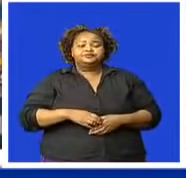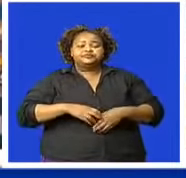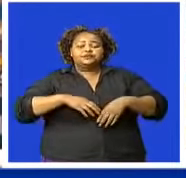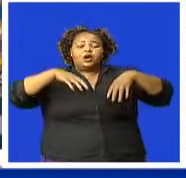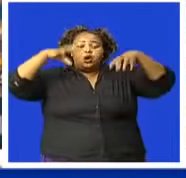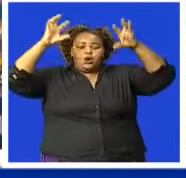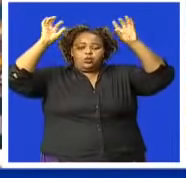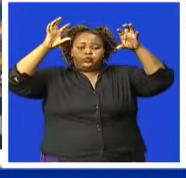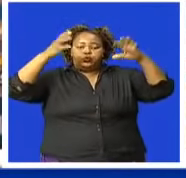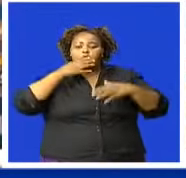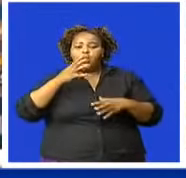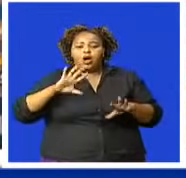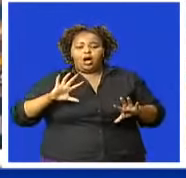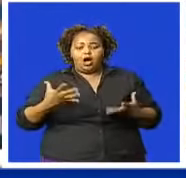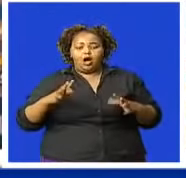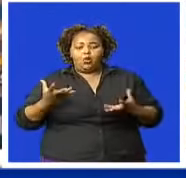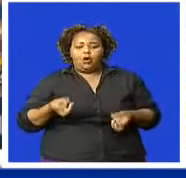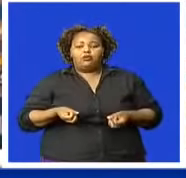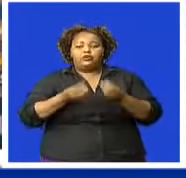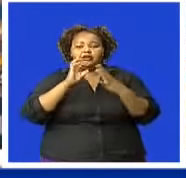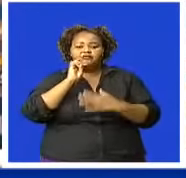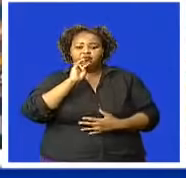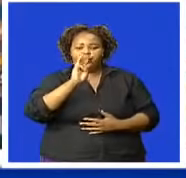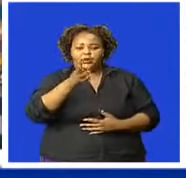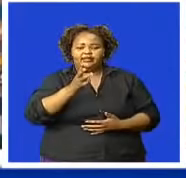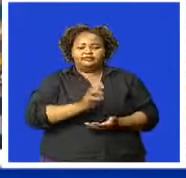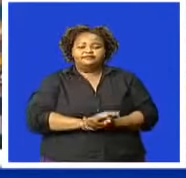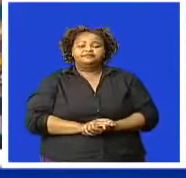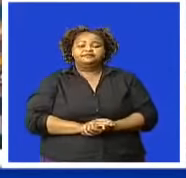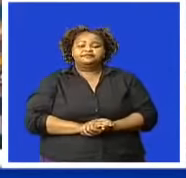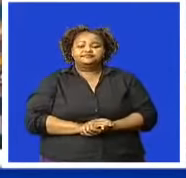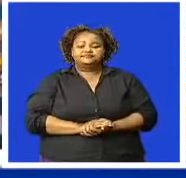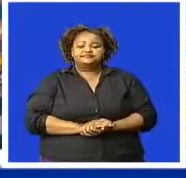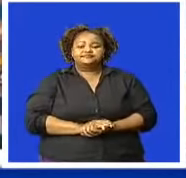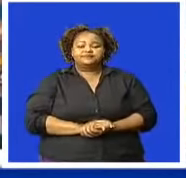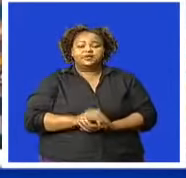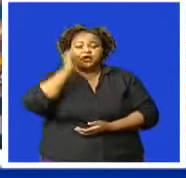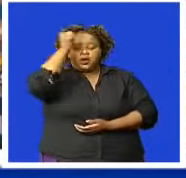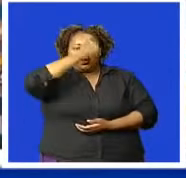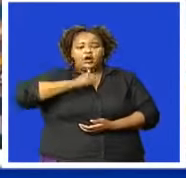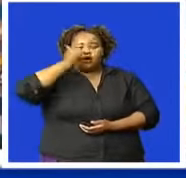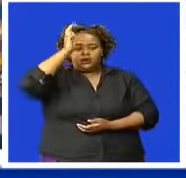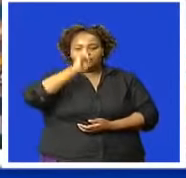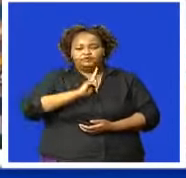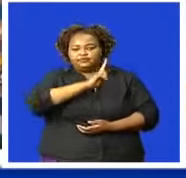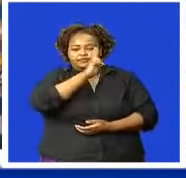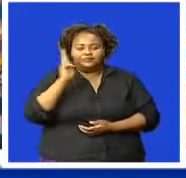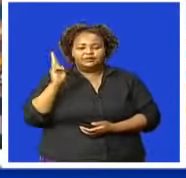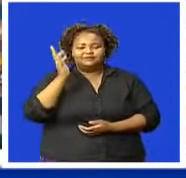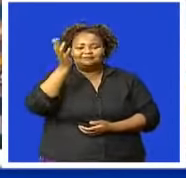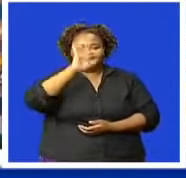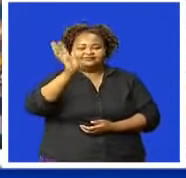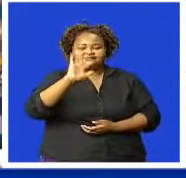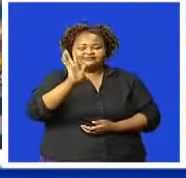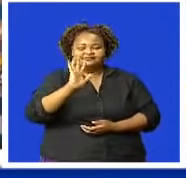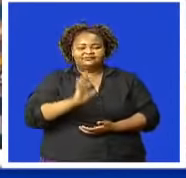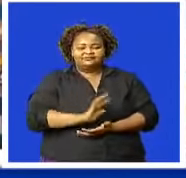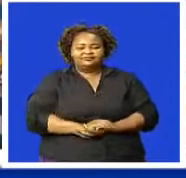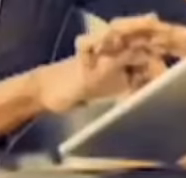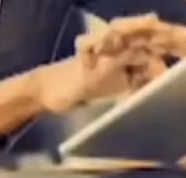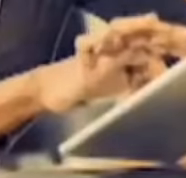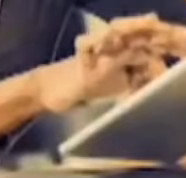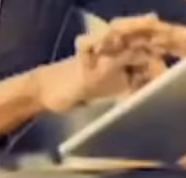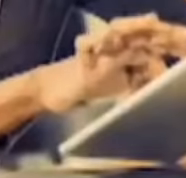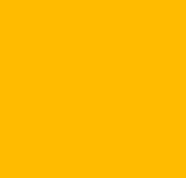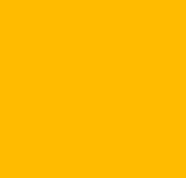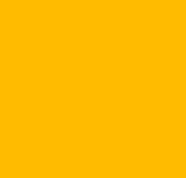nekushisa lemadolobha akithi lakhethiwe lakusasa ngaledoni nebengosi lenhle sithi ngosa ithele umusa emakhaya isale kahle.